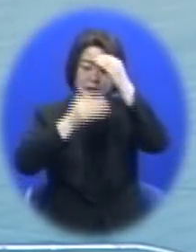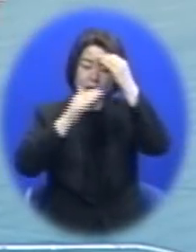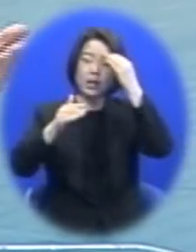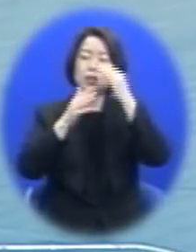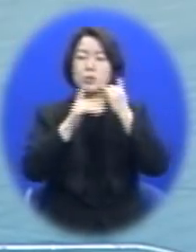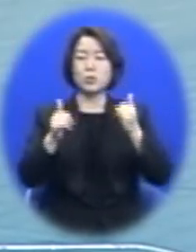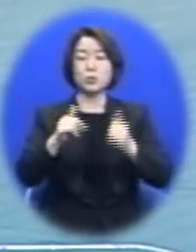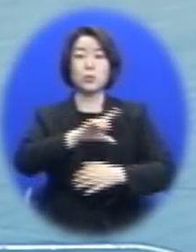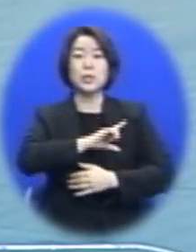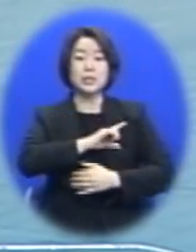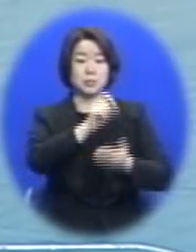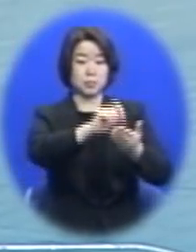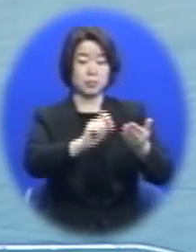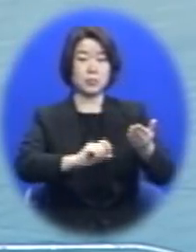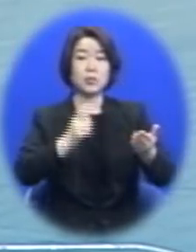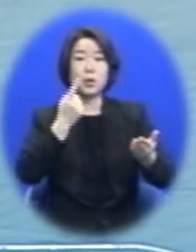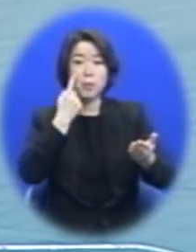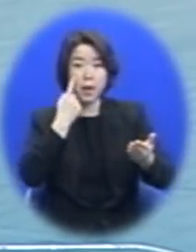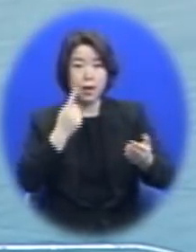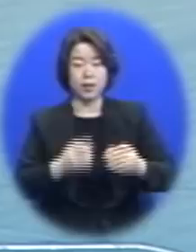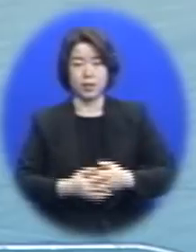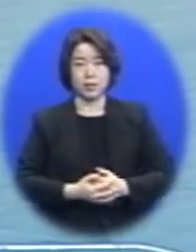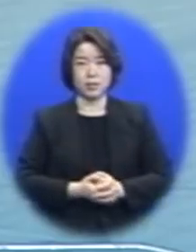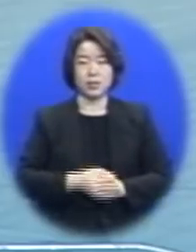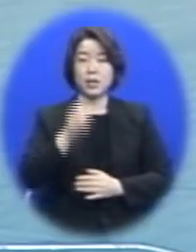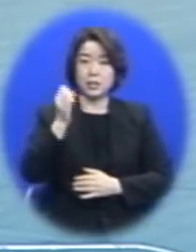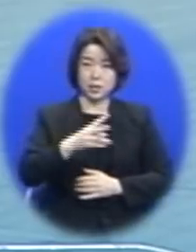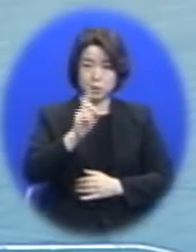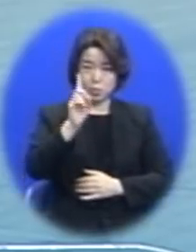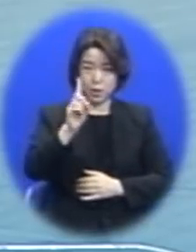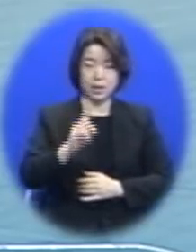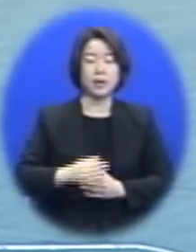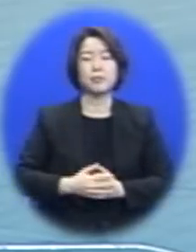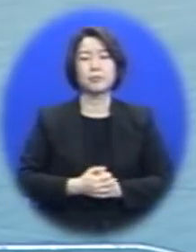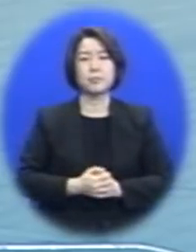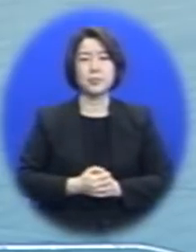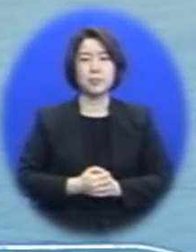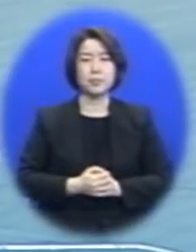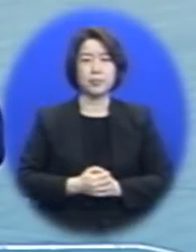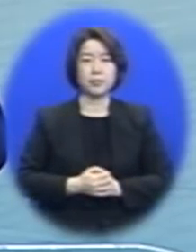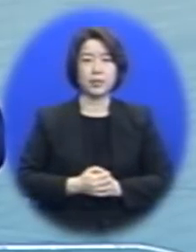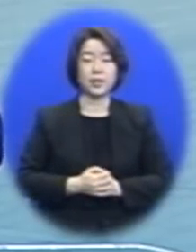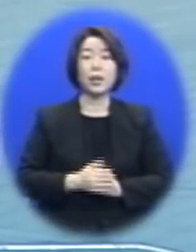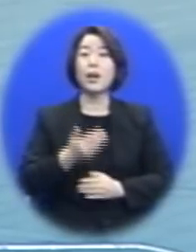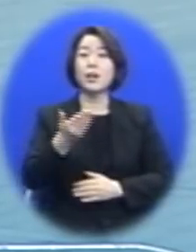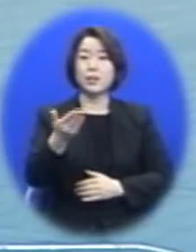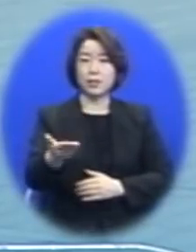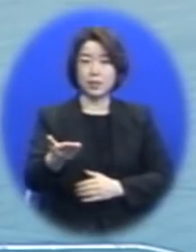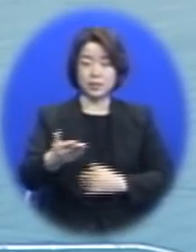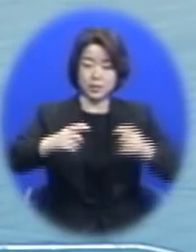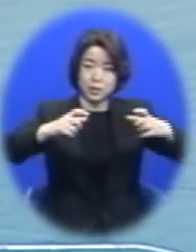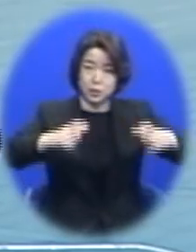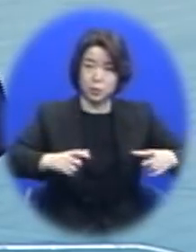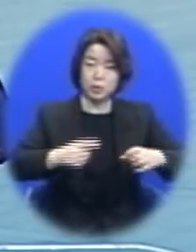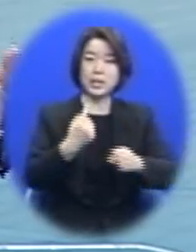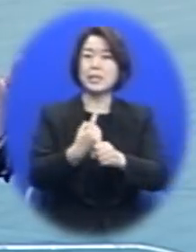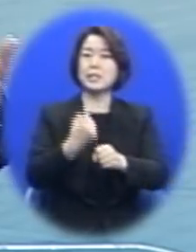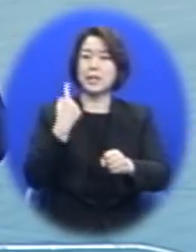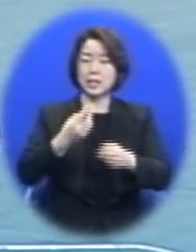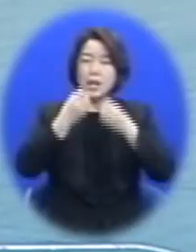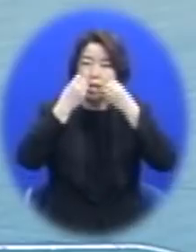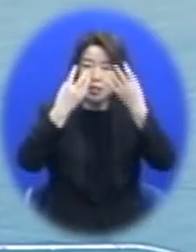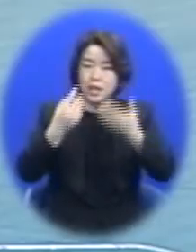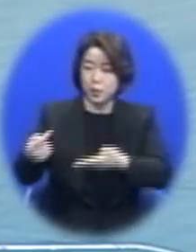이름을 한번 써보라 그리고 또 하나는 당신 교구에 작년에 새로